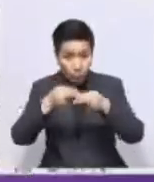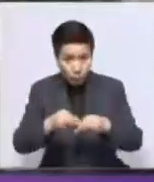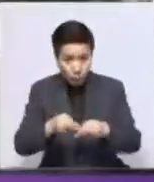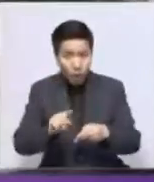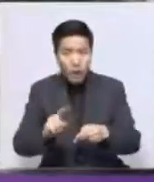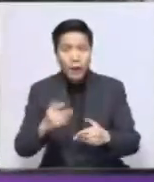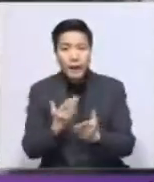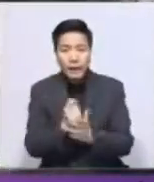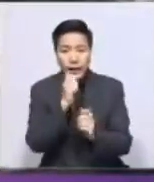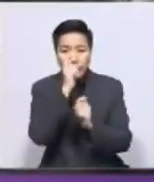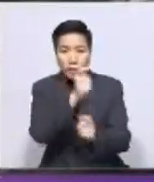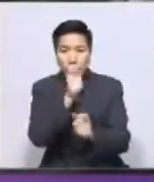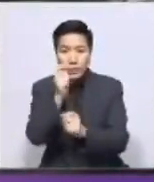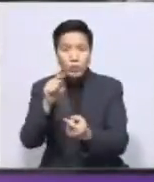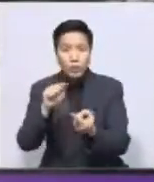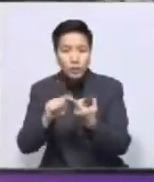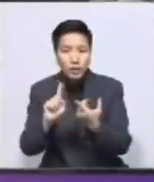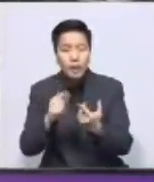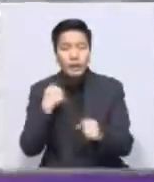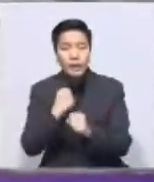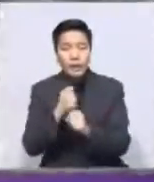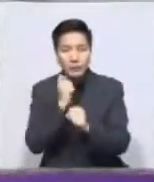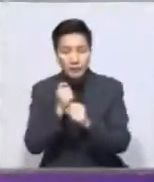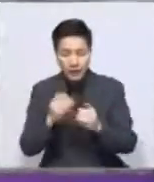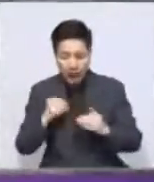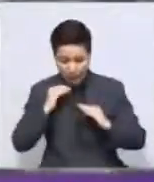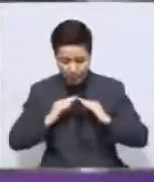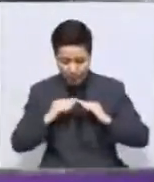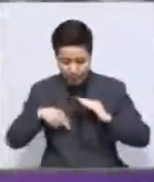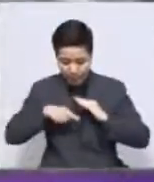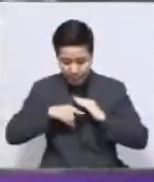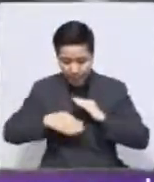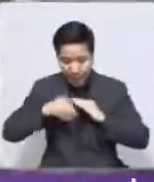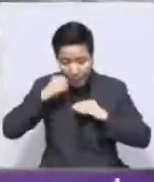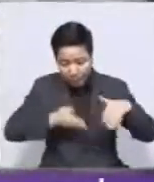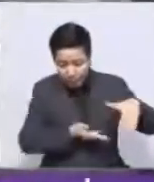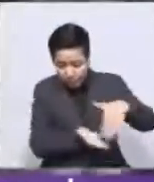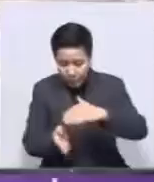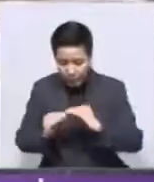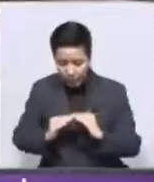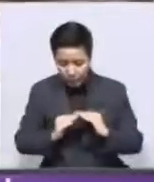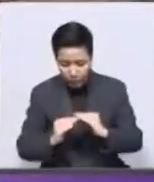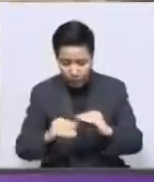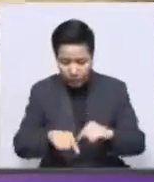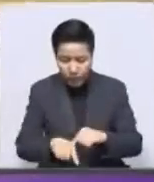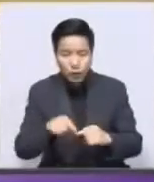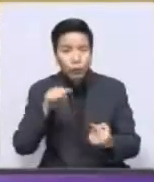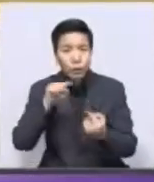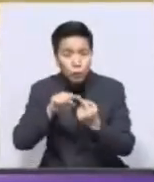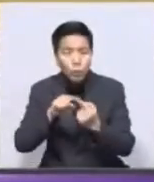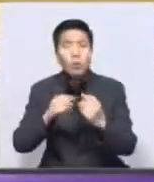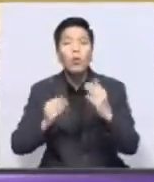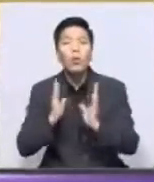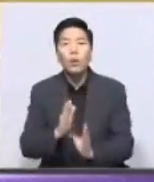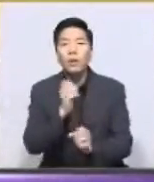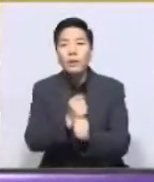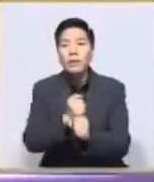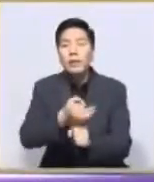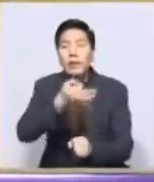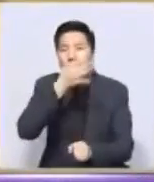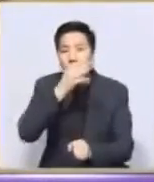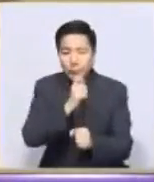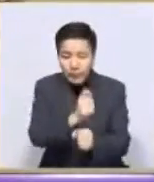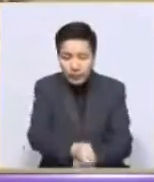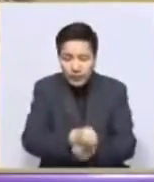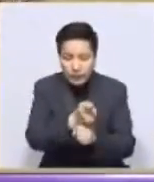กเว้นค่าตอบแทนสำหรับการก่อสร้างสิ่งล่วงล้ำลำน้ำให้กับผู้ประกอบอาชีพในภาคเกษตรหรือการประมง